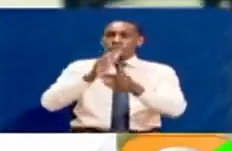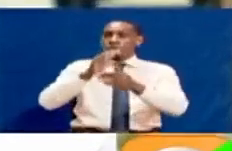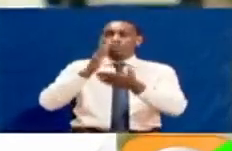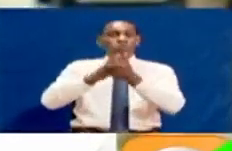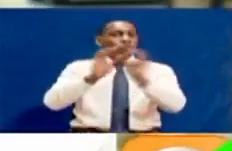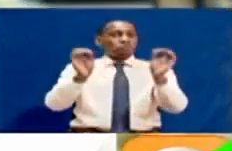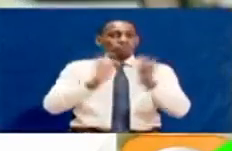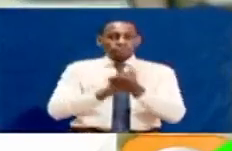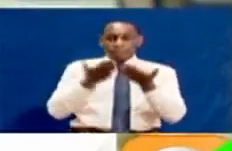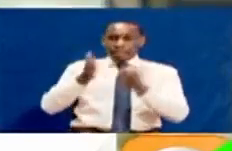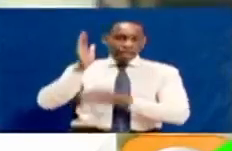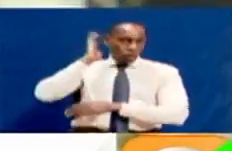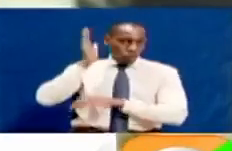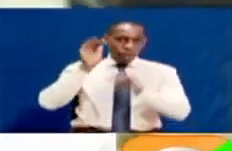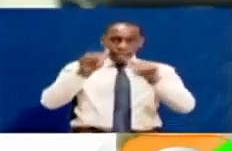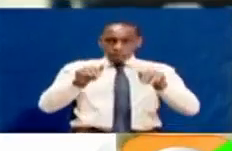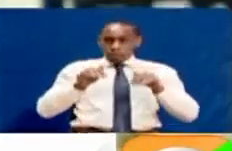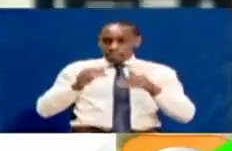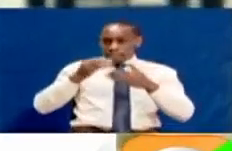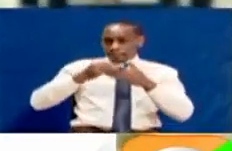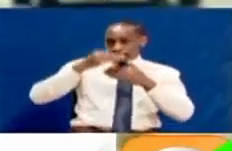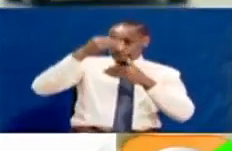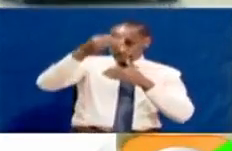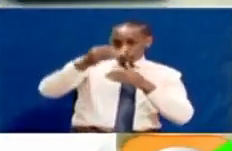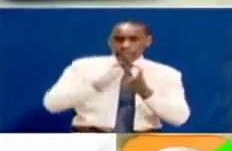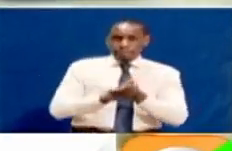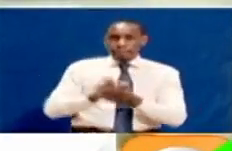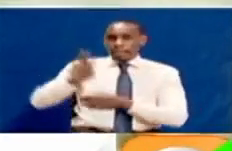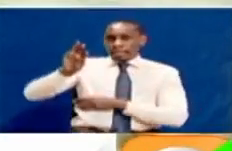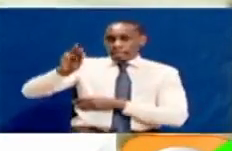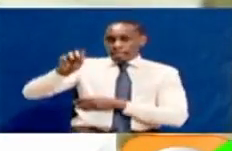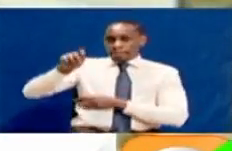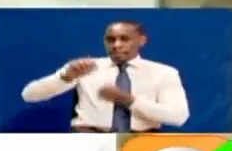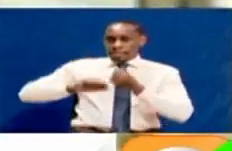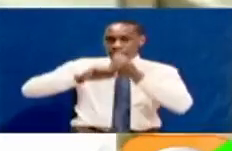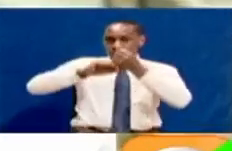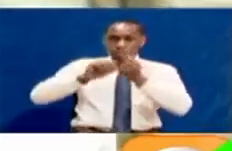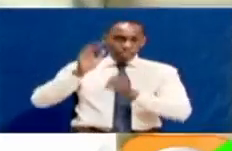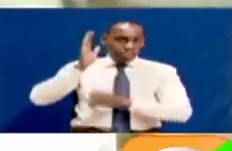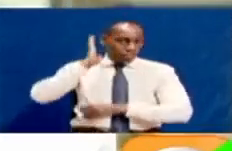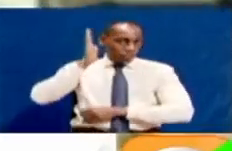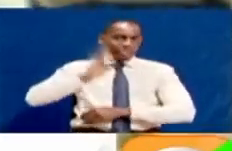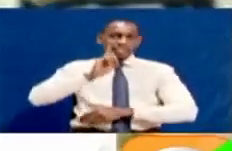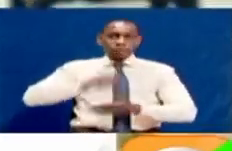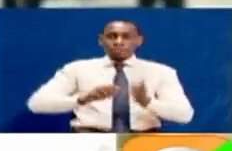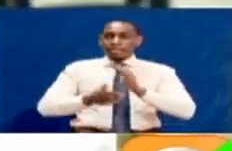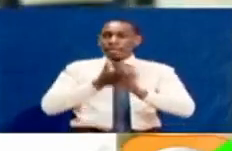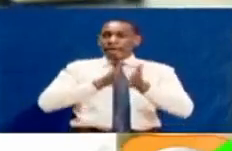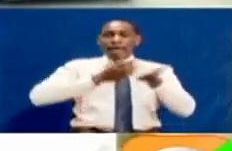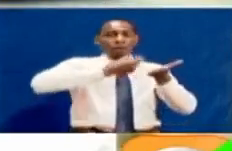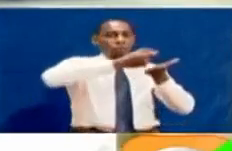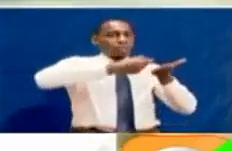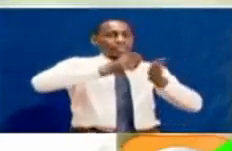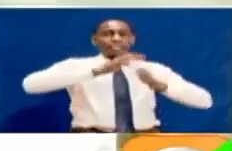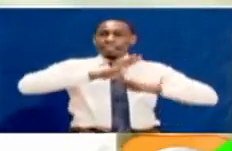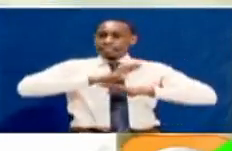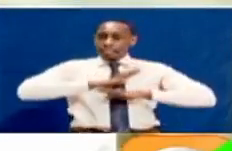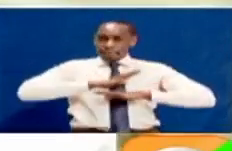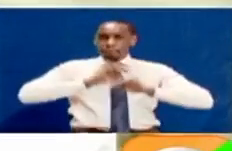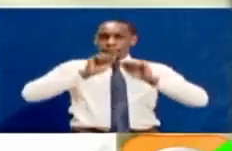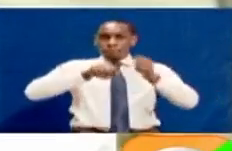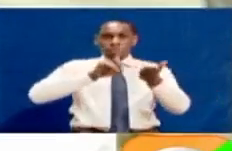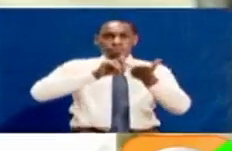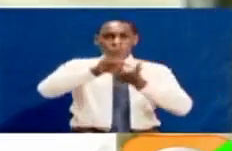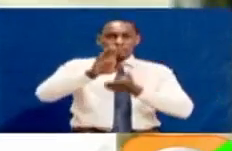Huku Aden Duale sasa kisubiri hatma yake, wabunge wanaomuunga mkono sasa wanasema hakuna sahihi za kutosha